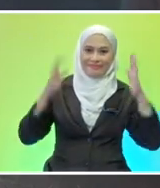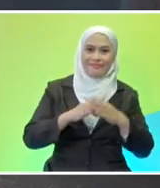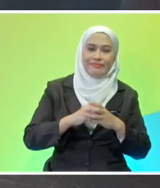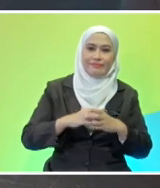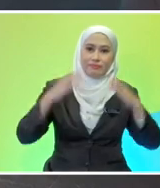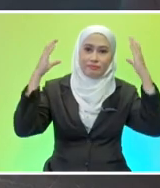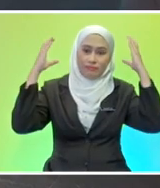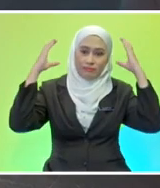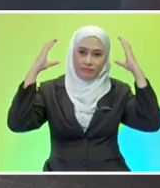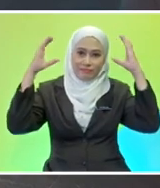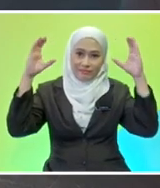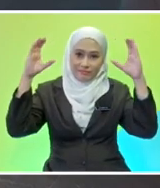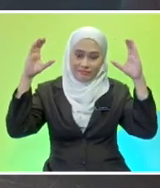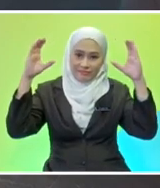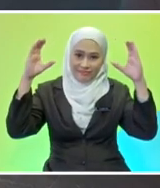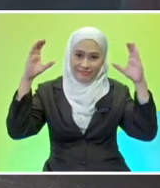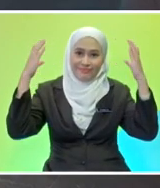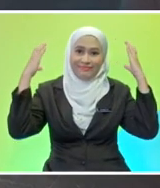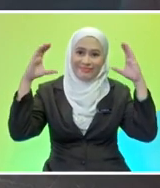Cikgu. Ya. Cikgu.